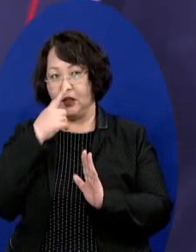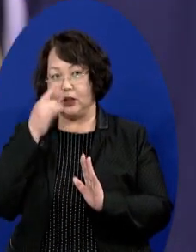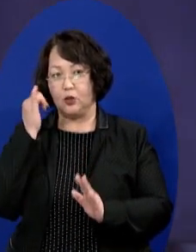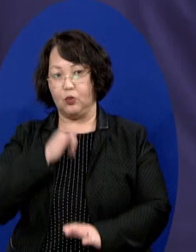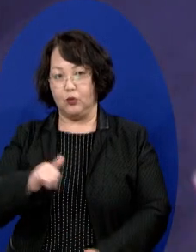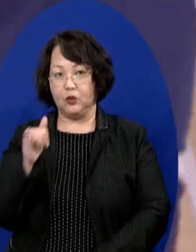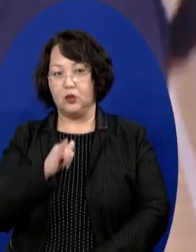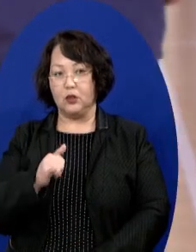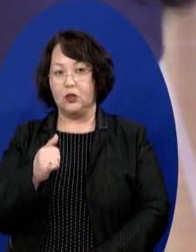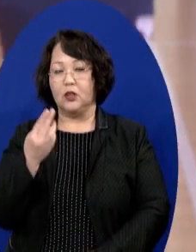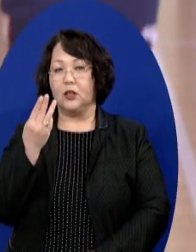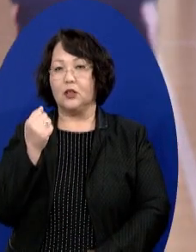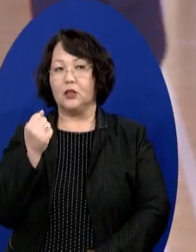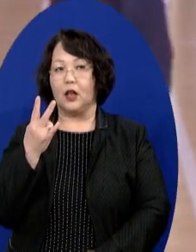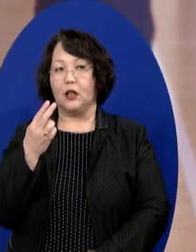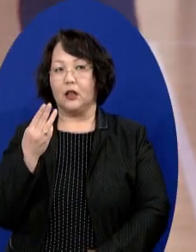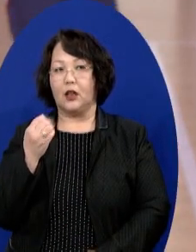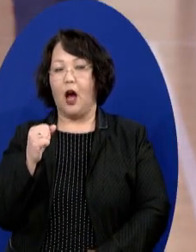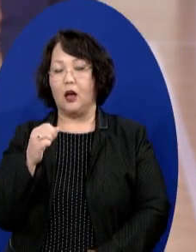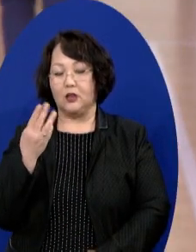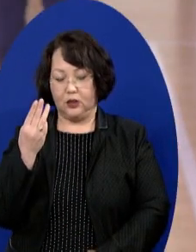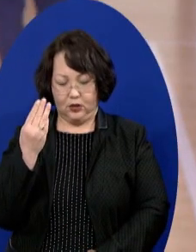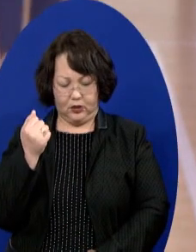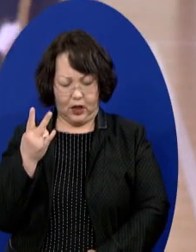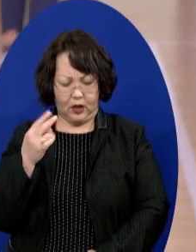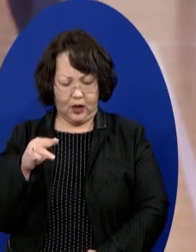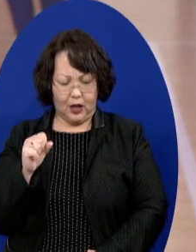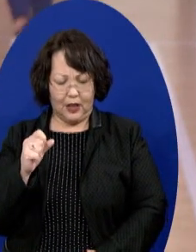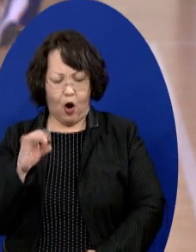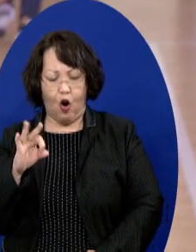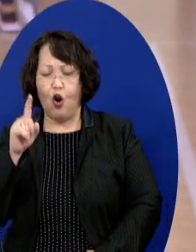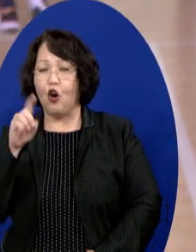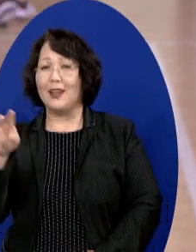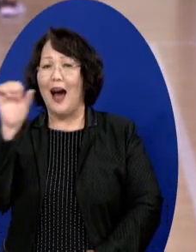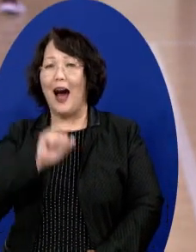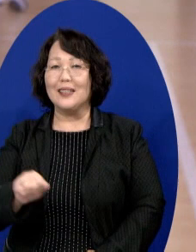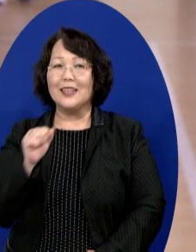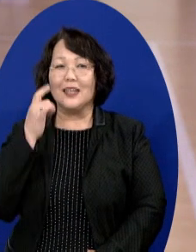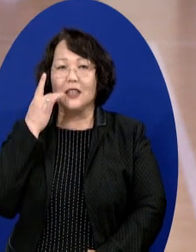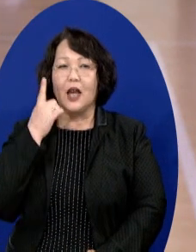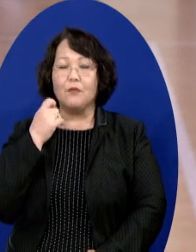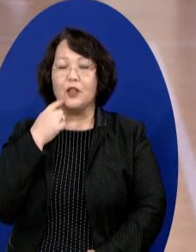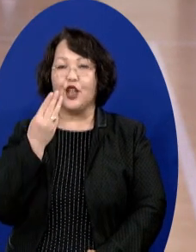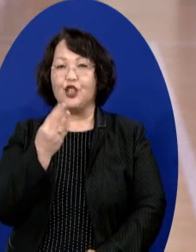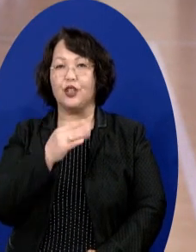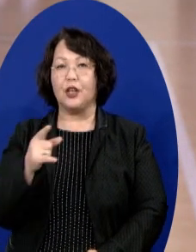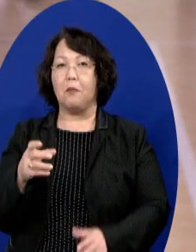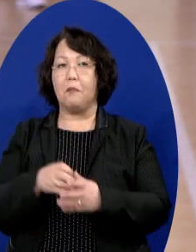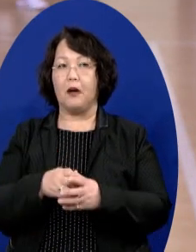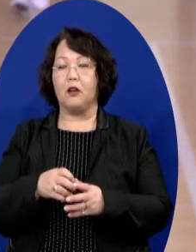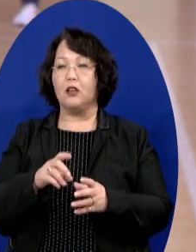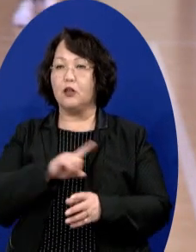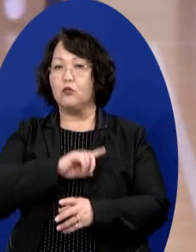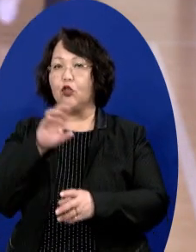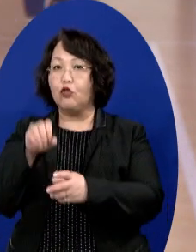төлсөн Шантау хотноо болох Азийн хүүхдүүдийн спортын наадамд оролцох охид хөвгүүдийн шгшээ багийг сонгож даахаар